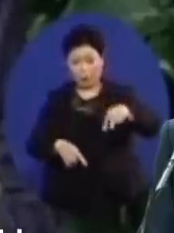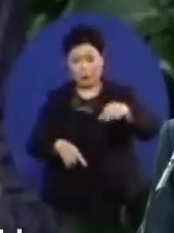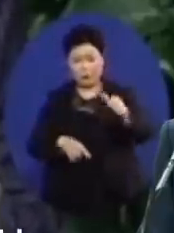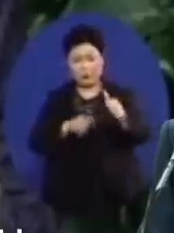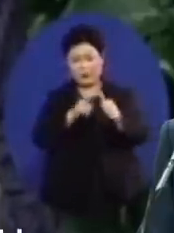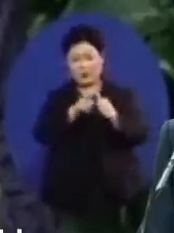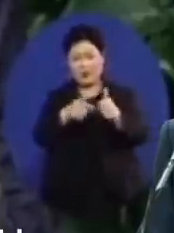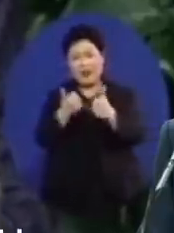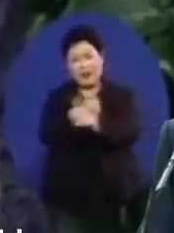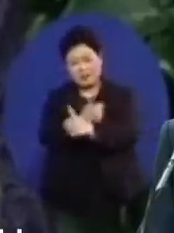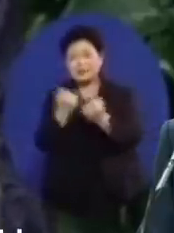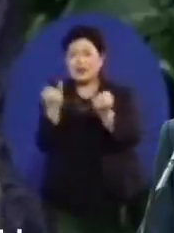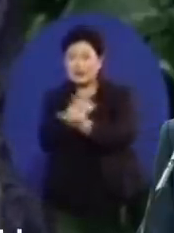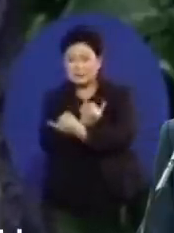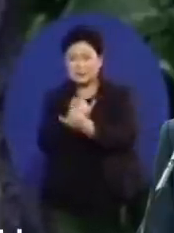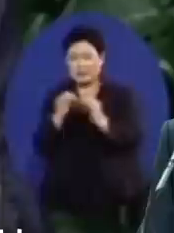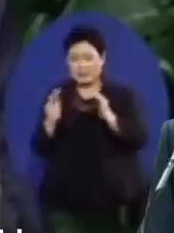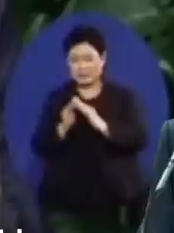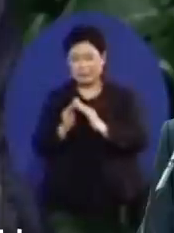아저씨 아주머니 집에